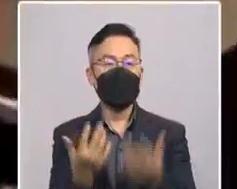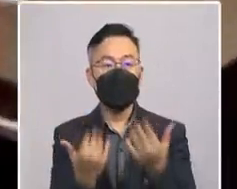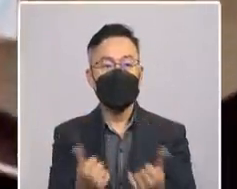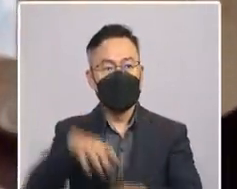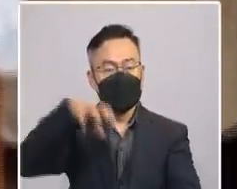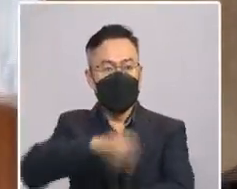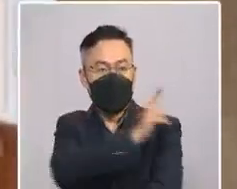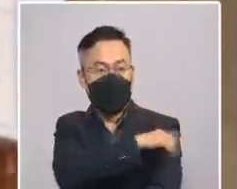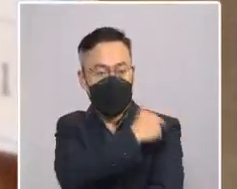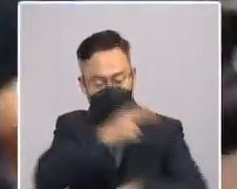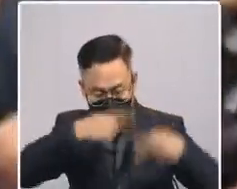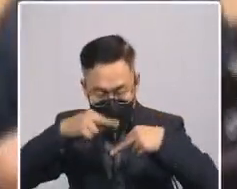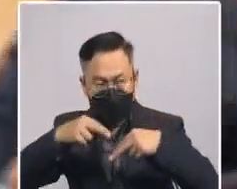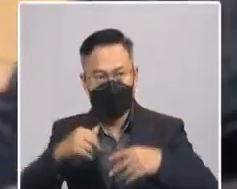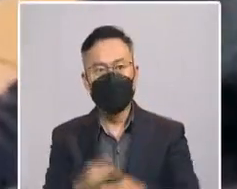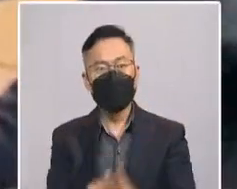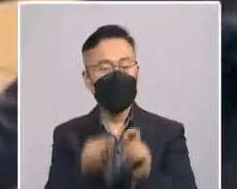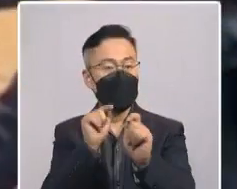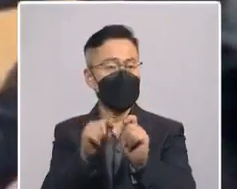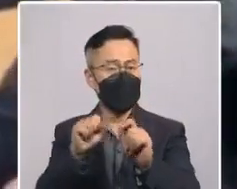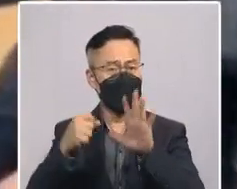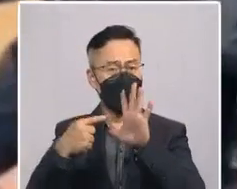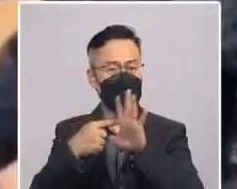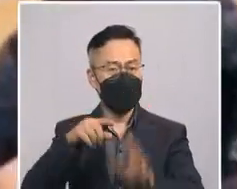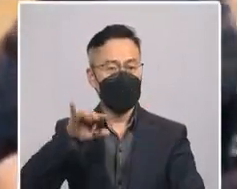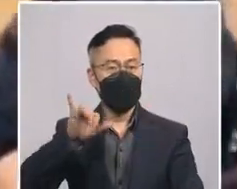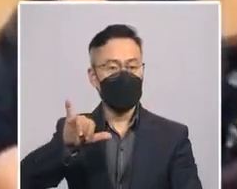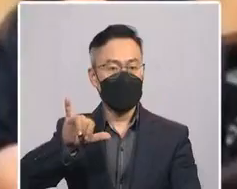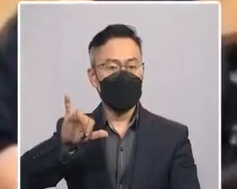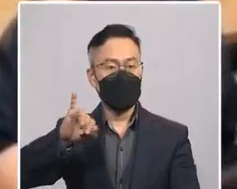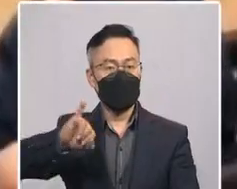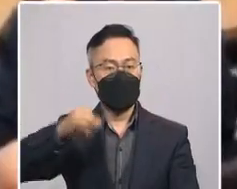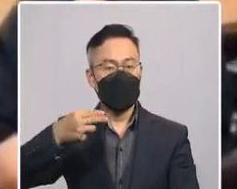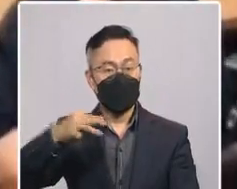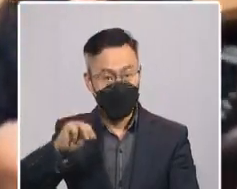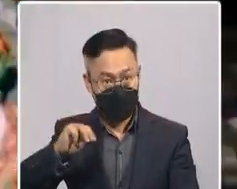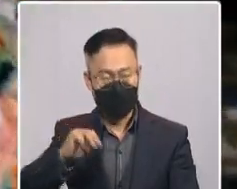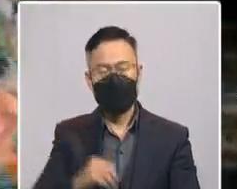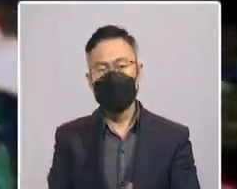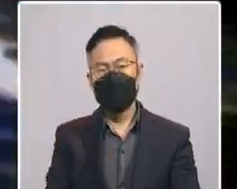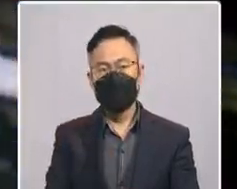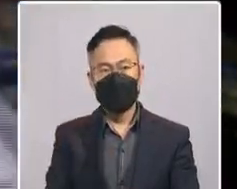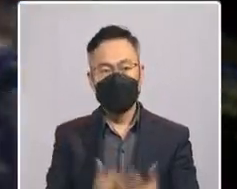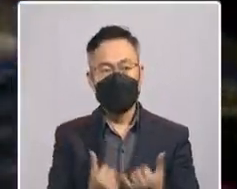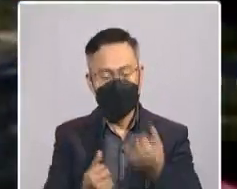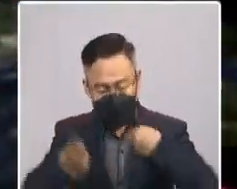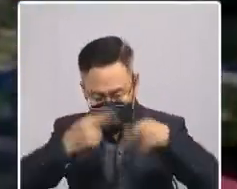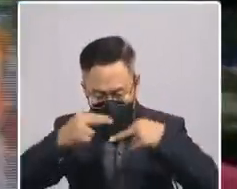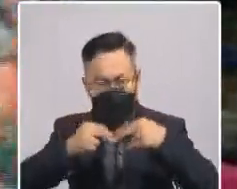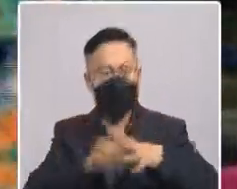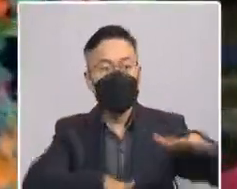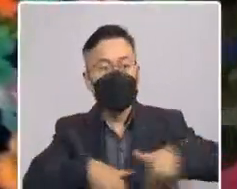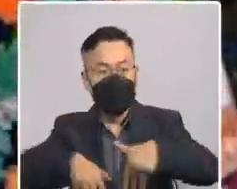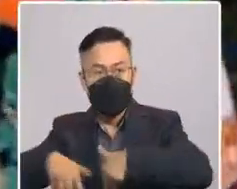นะครับชุมชนพูนซับอยู่ที่เขตสายไหมนะครับส่งเจ้าหน้าที่เชิงรุกคัดกรองตรวจเพิ่มเติมชุมชนในพื้นที่นะครับเพื่อที่จ